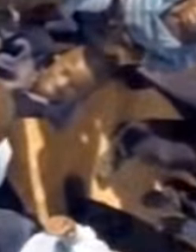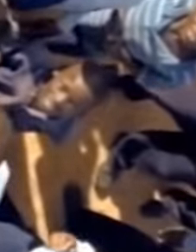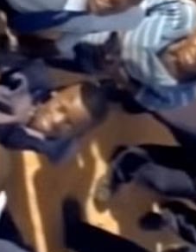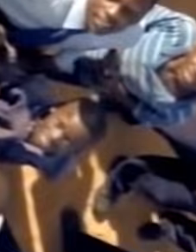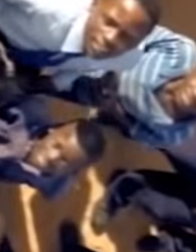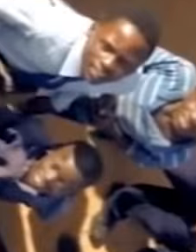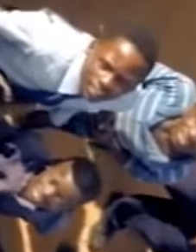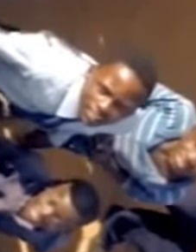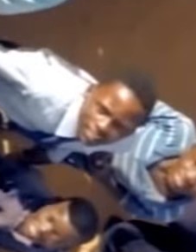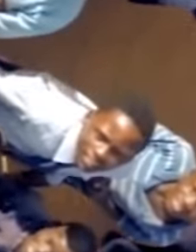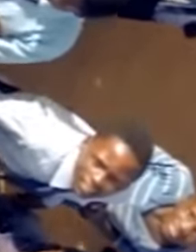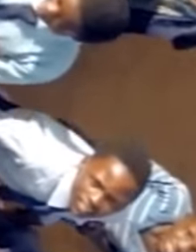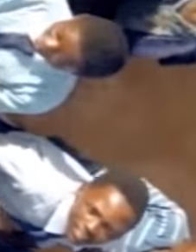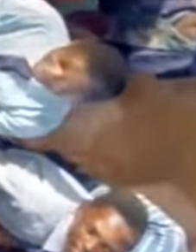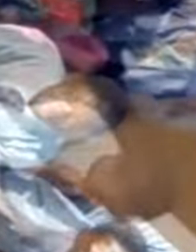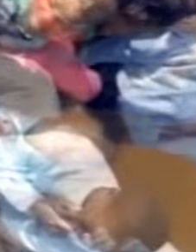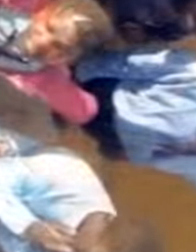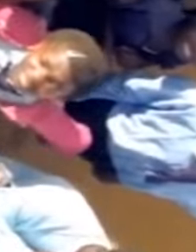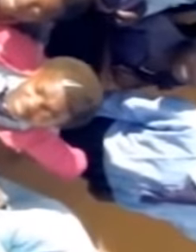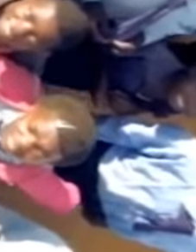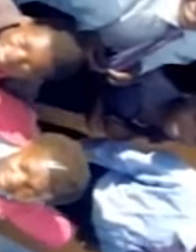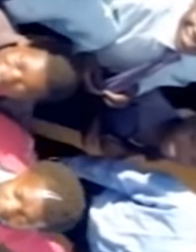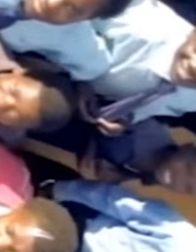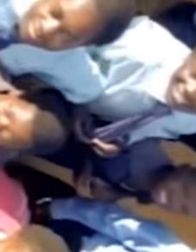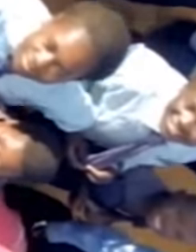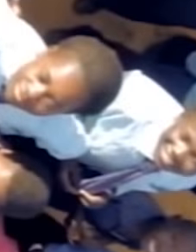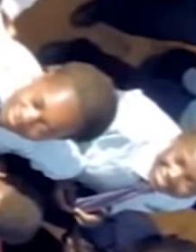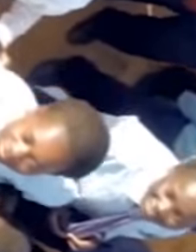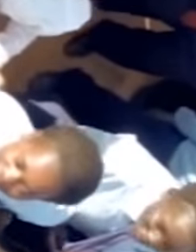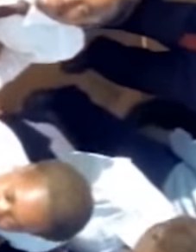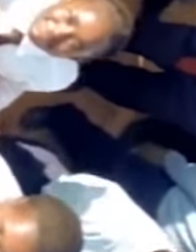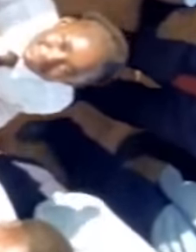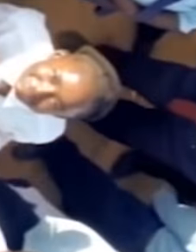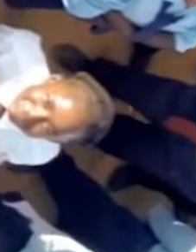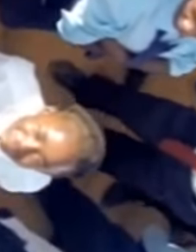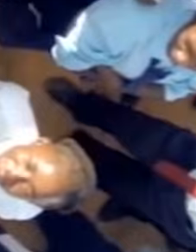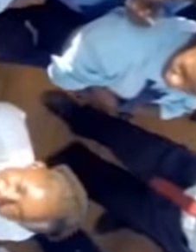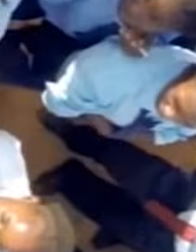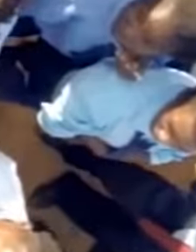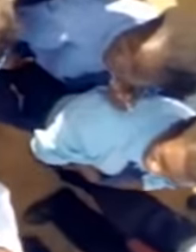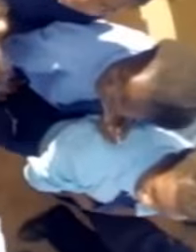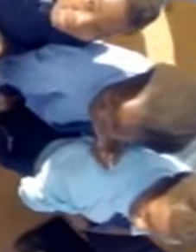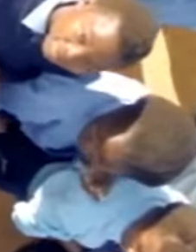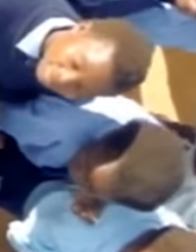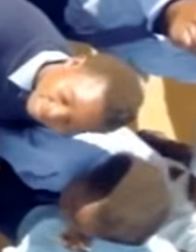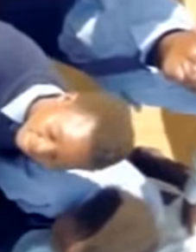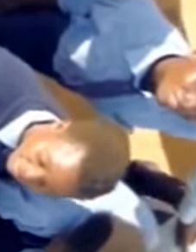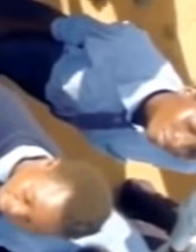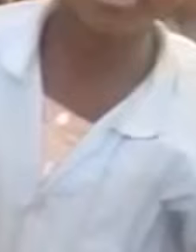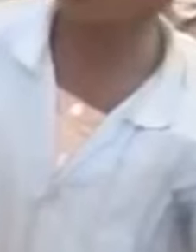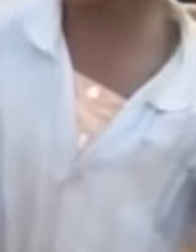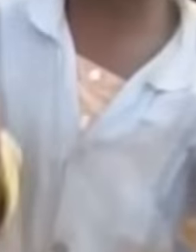알아요. 내 이름이 유니스니까 내 이름을 불러요. 아래에서 나를 올려다보면서 내가 지나가면